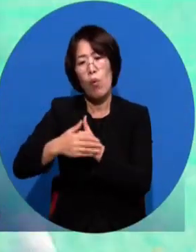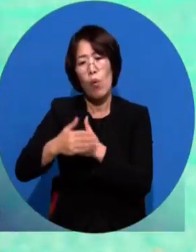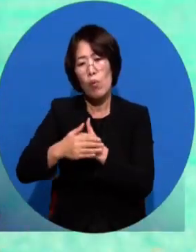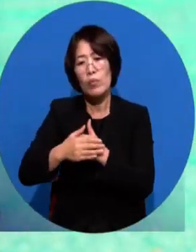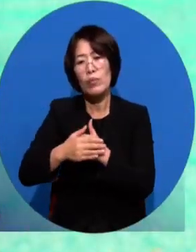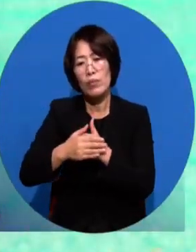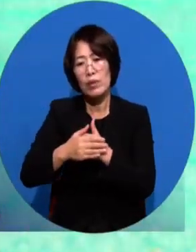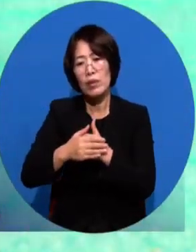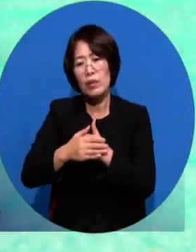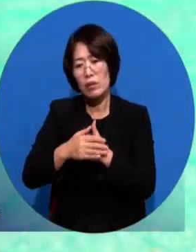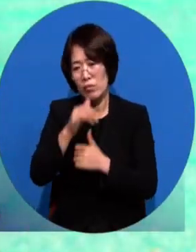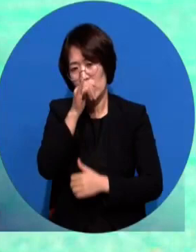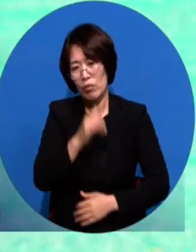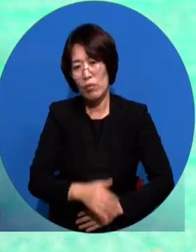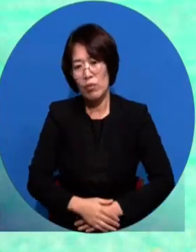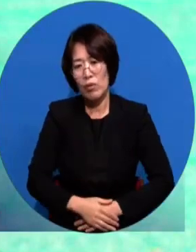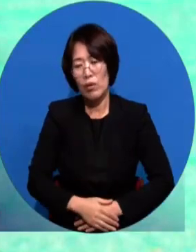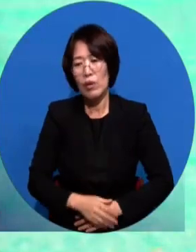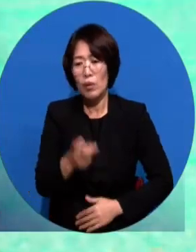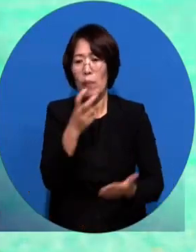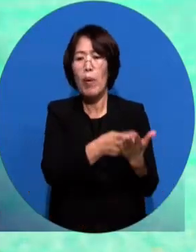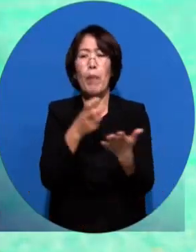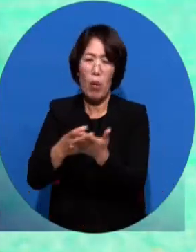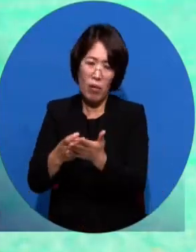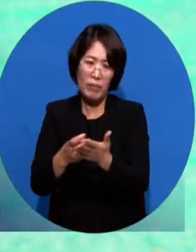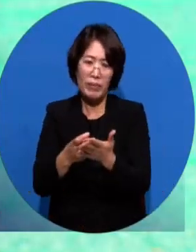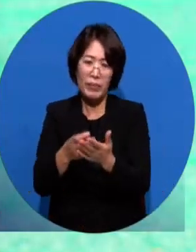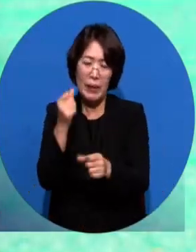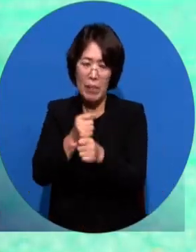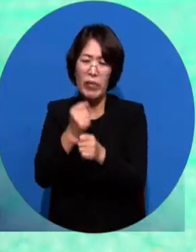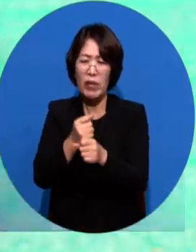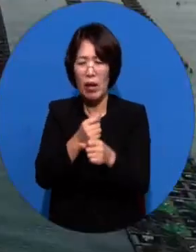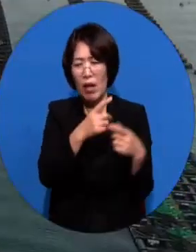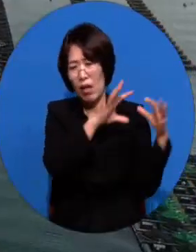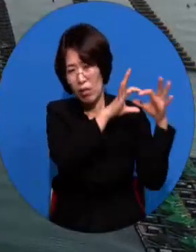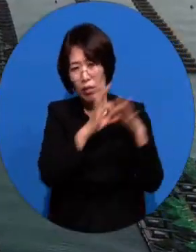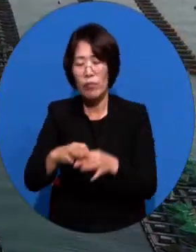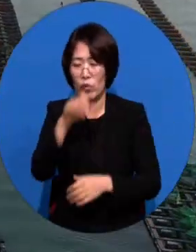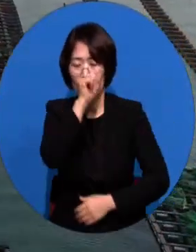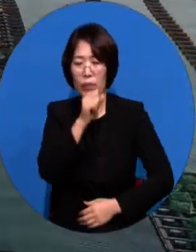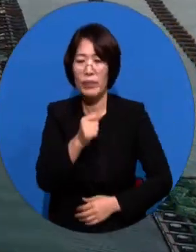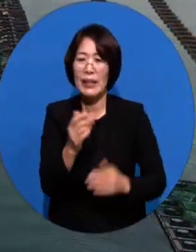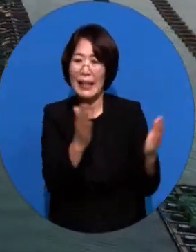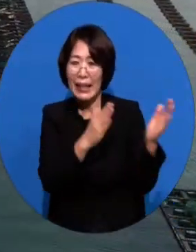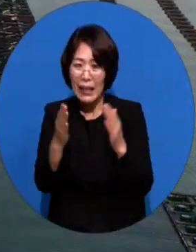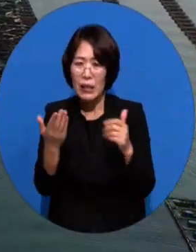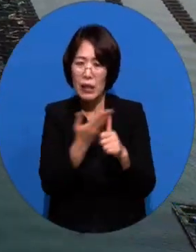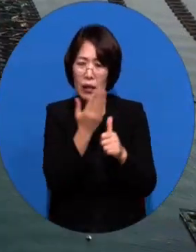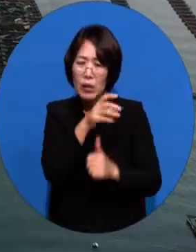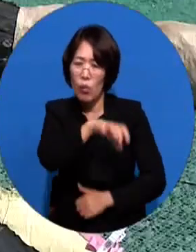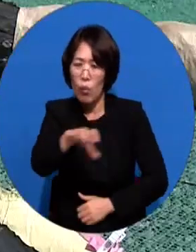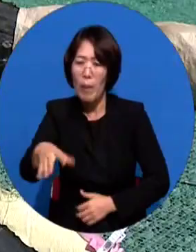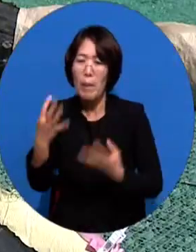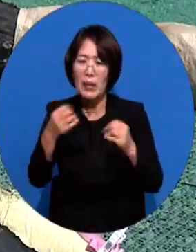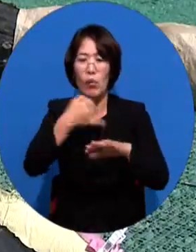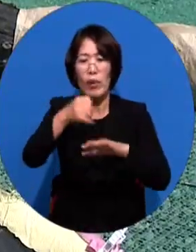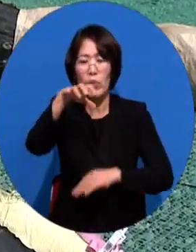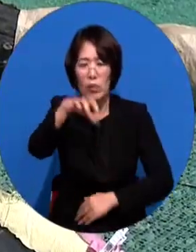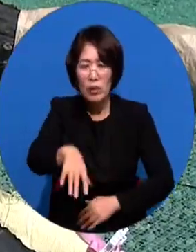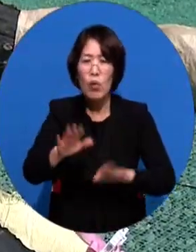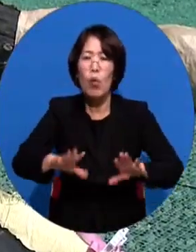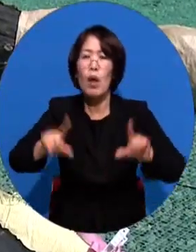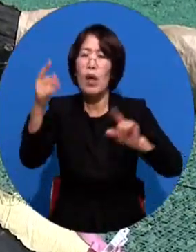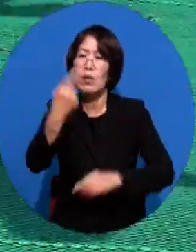많은 도움이 됐으면 또 이런 제도가 계속적으로 쭉 이어졌으면 좋겠습니다. 다시마 등 양식장이 많은 완도군에는